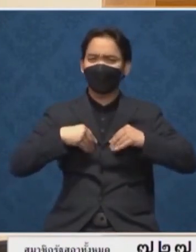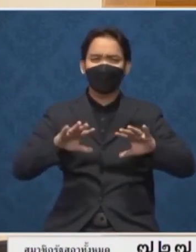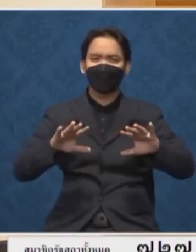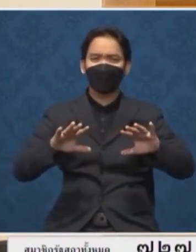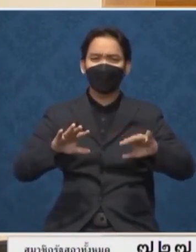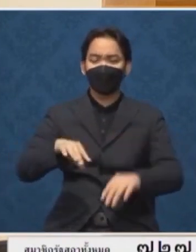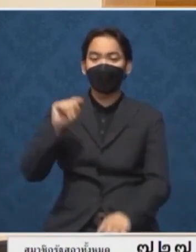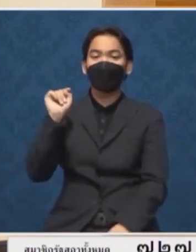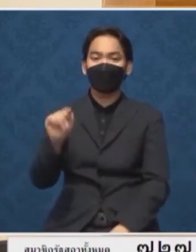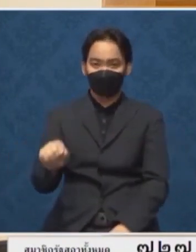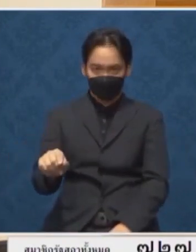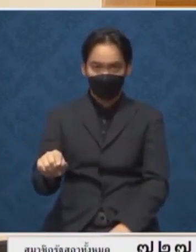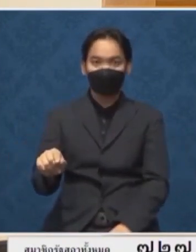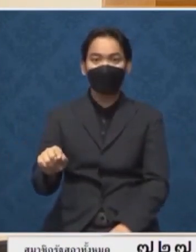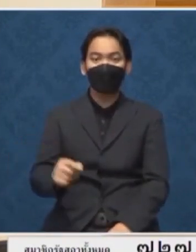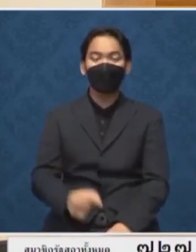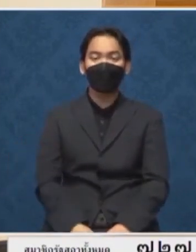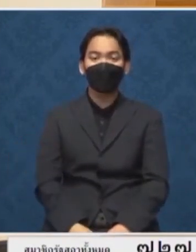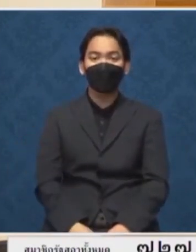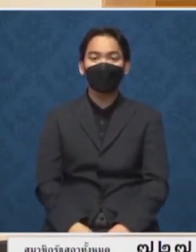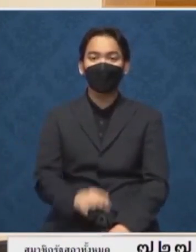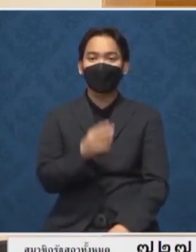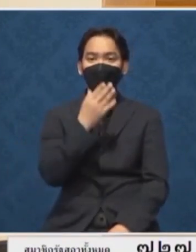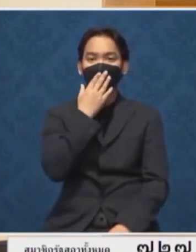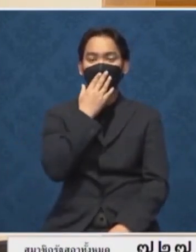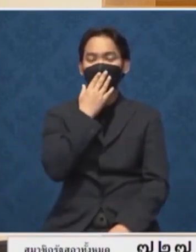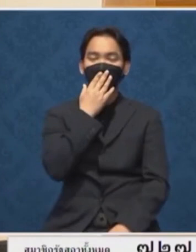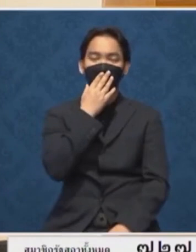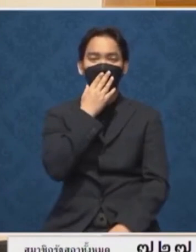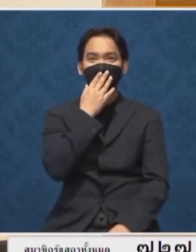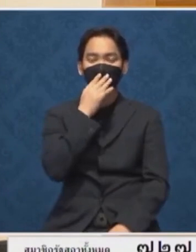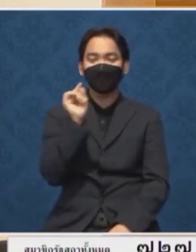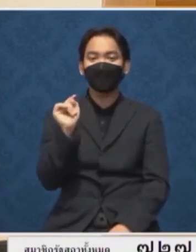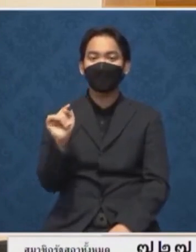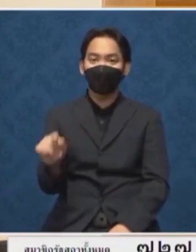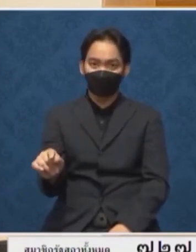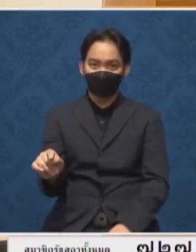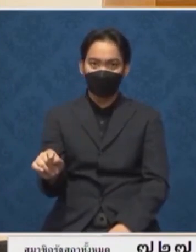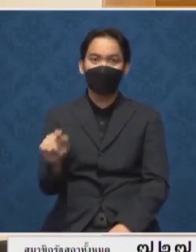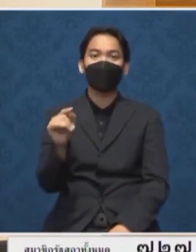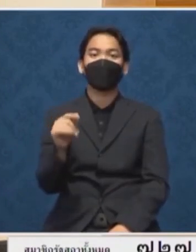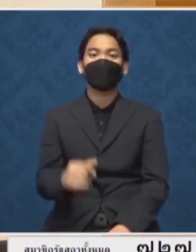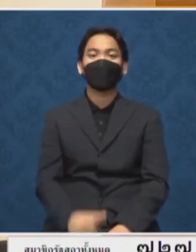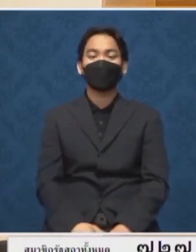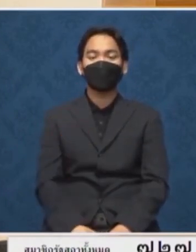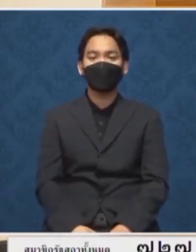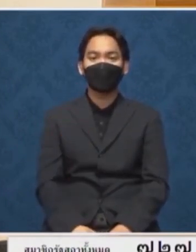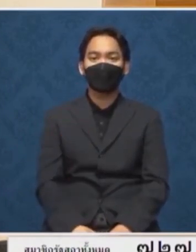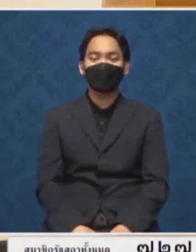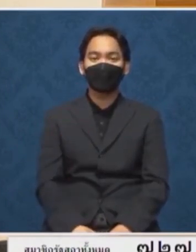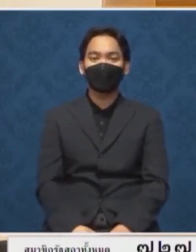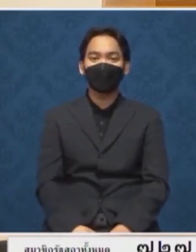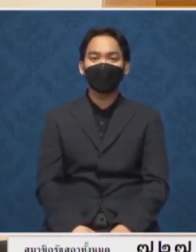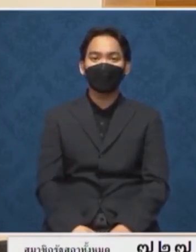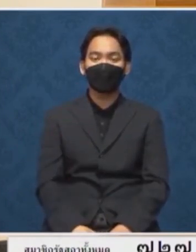ขึ้นใหม่กดปุ่มไม่เห็นด้วยงดออกเสียงกดปุ่มงดออกเสียง